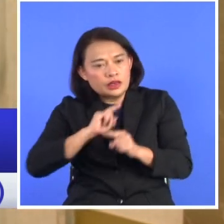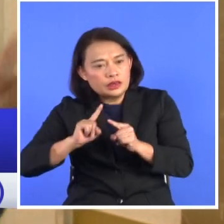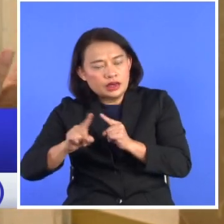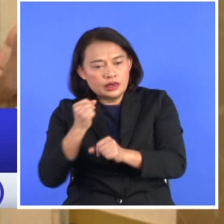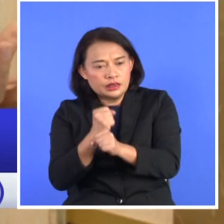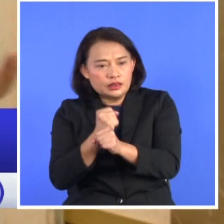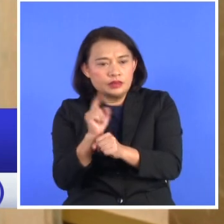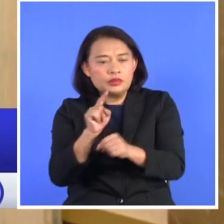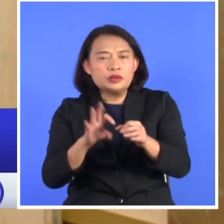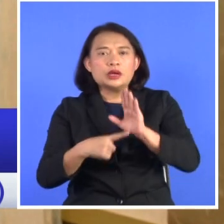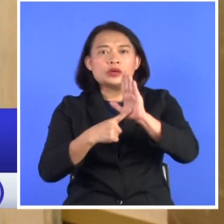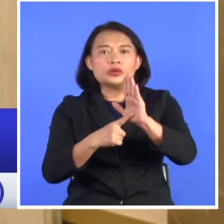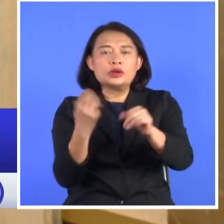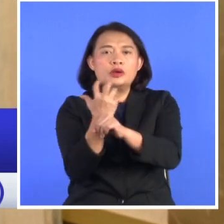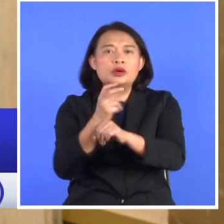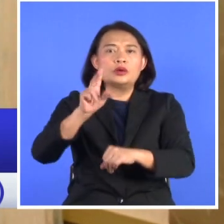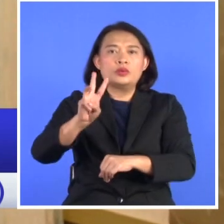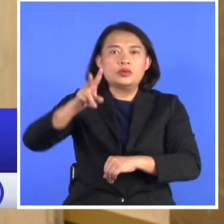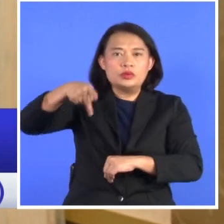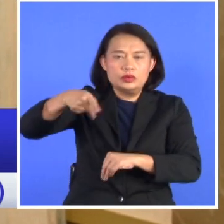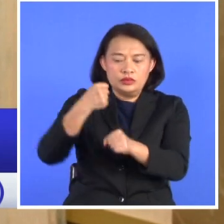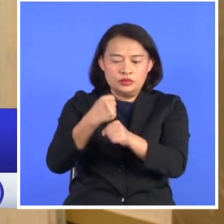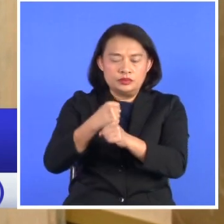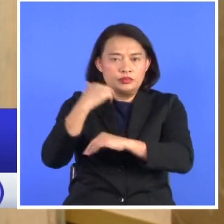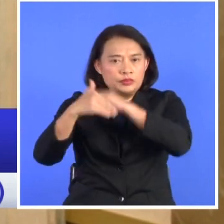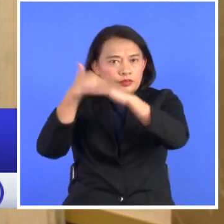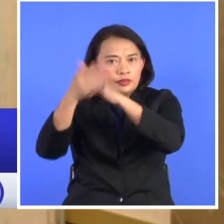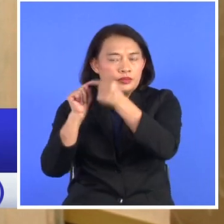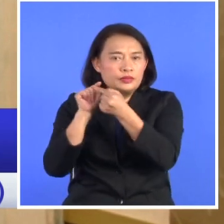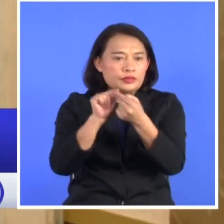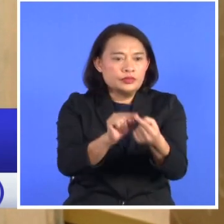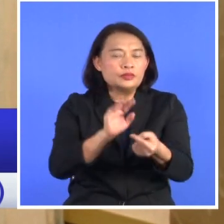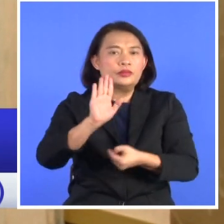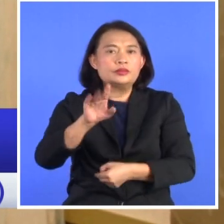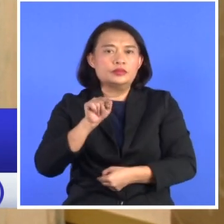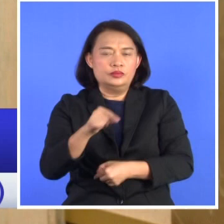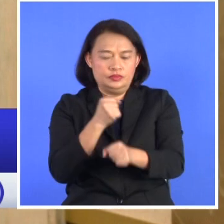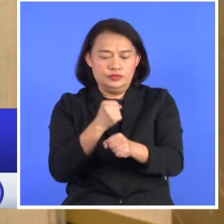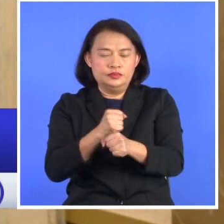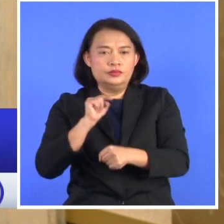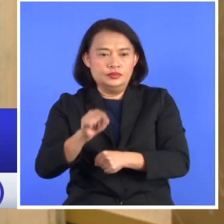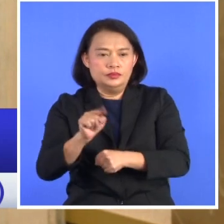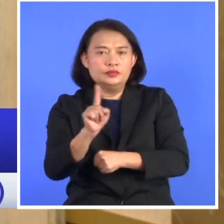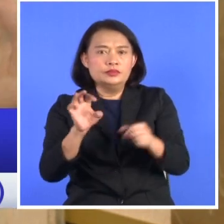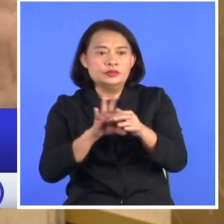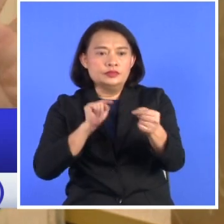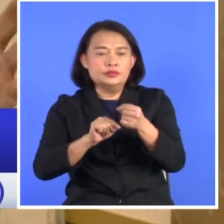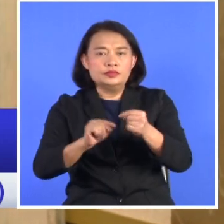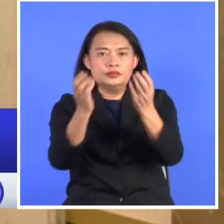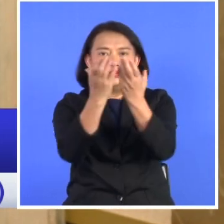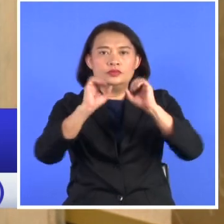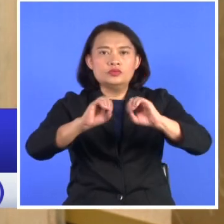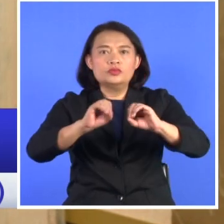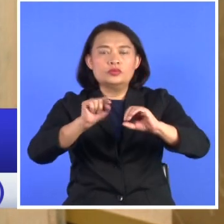เวพเองปัญญาเองในการที่จะสื่อสารแต่ว่าการสื่อสารของของของของเรานี่จะไม่ได้สื่อสารโดยการสอนธรรมะโดย